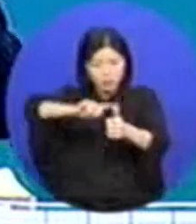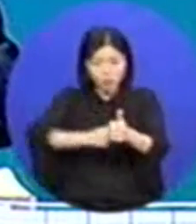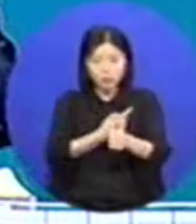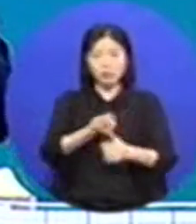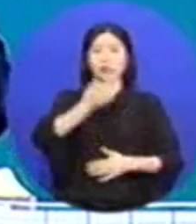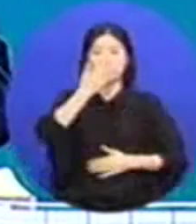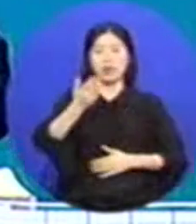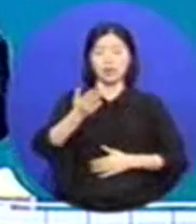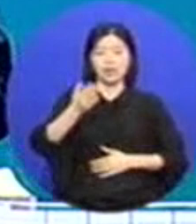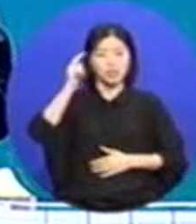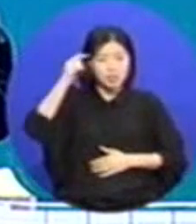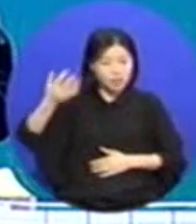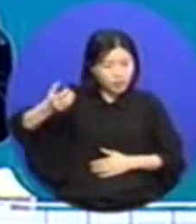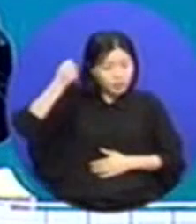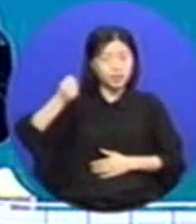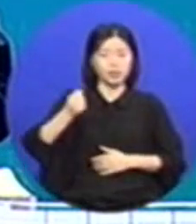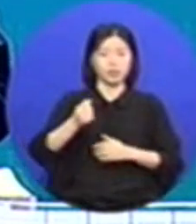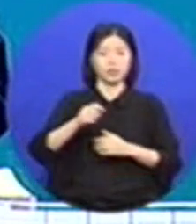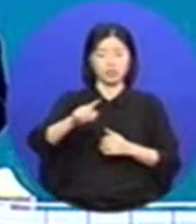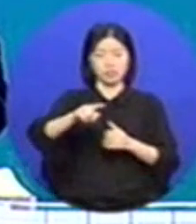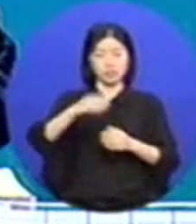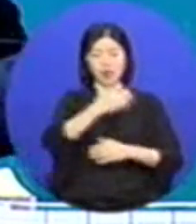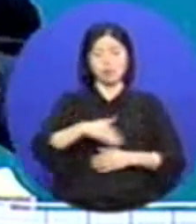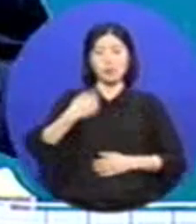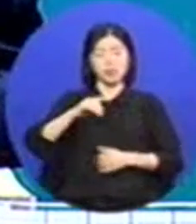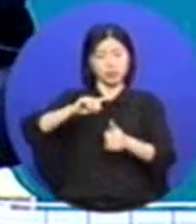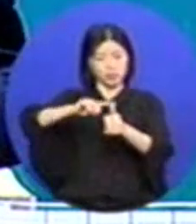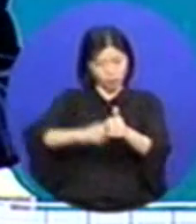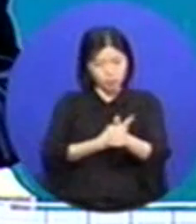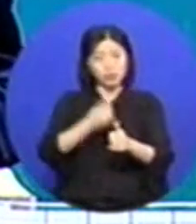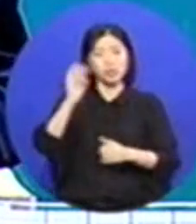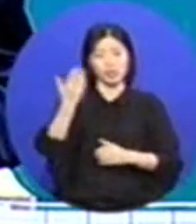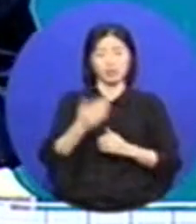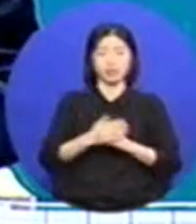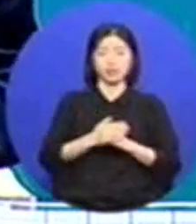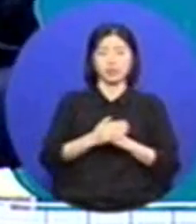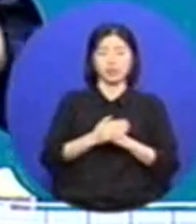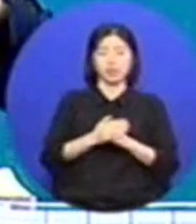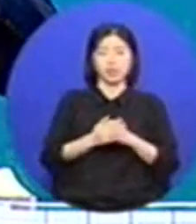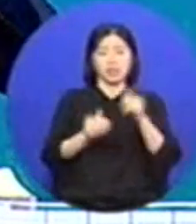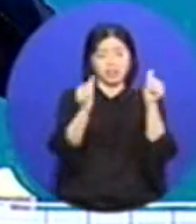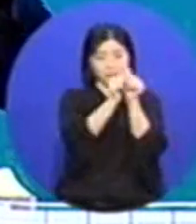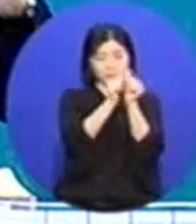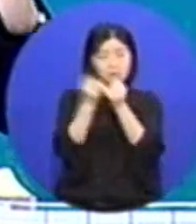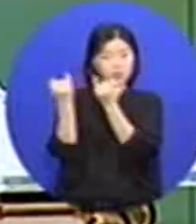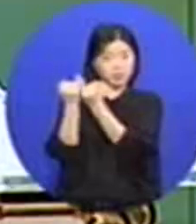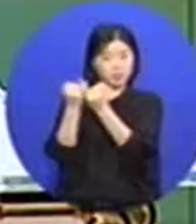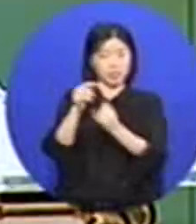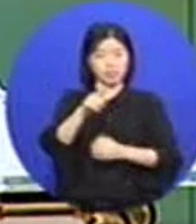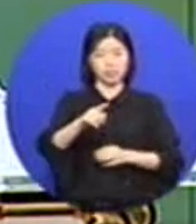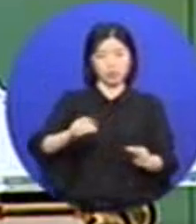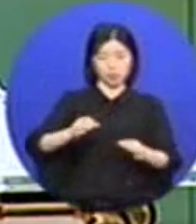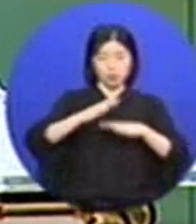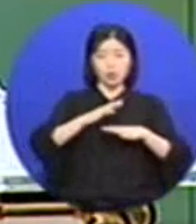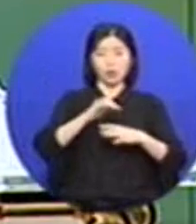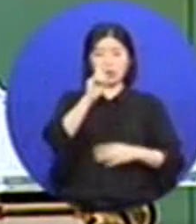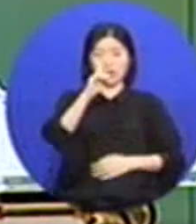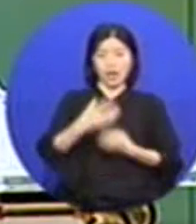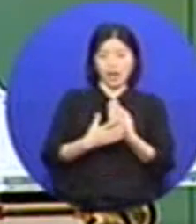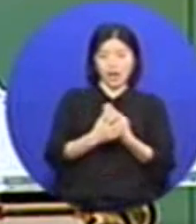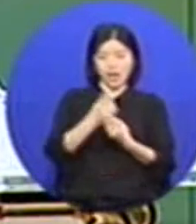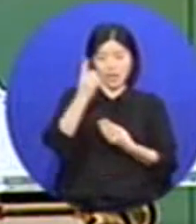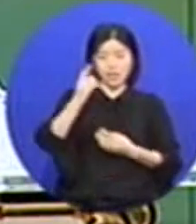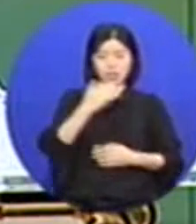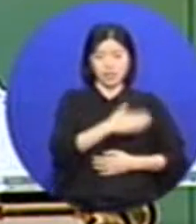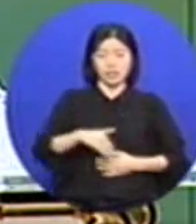한 몸이라고 역 유진이 어떻게 해요 아담과 하와가 그런 참 놀라운 않아 됨을 경험했을 때가